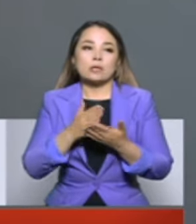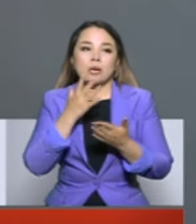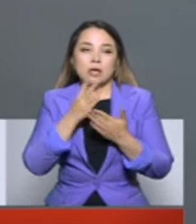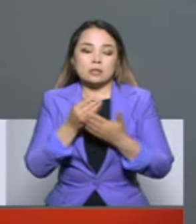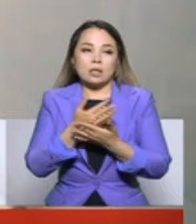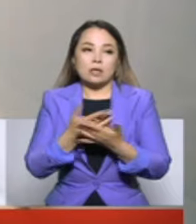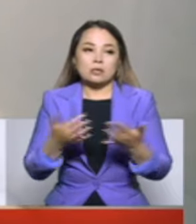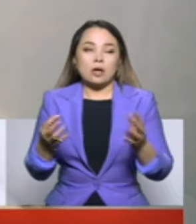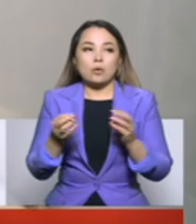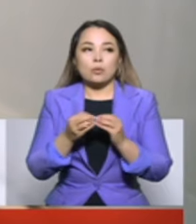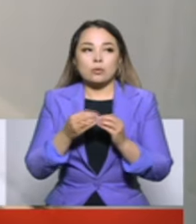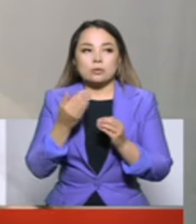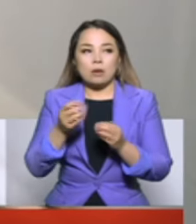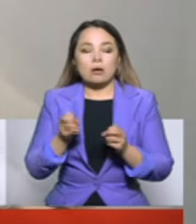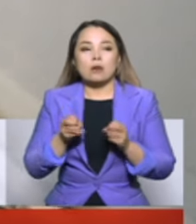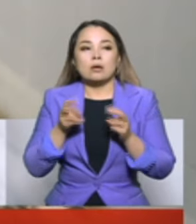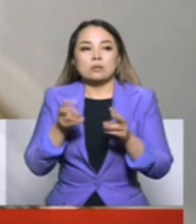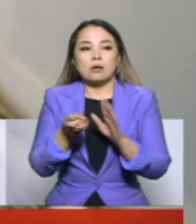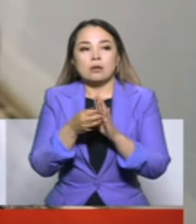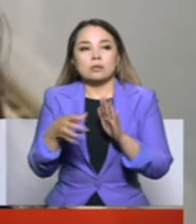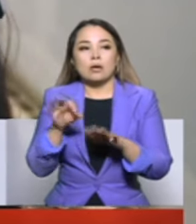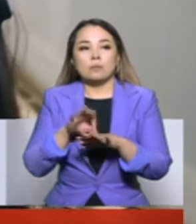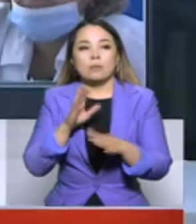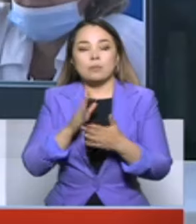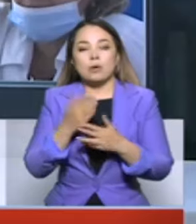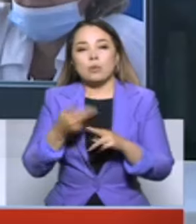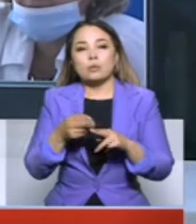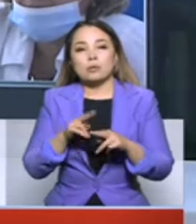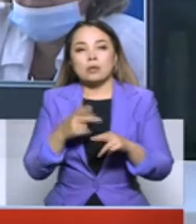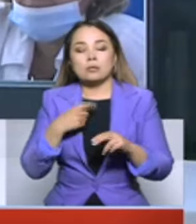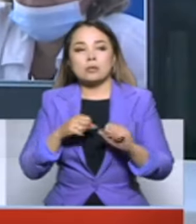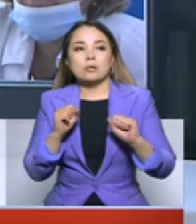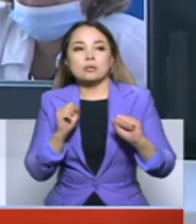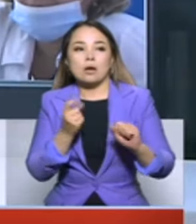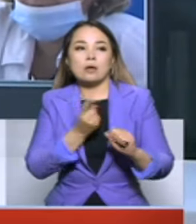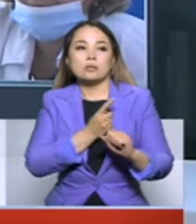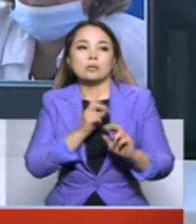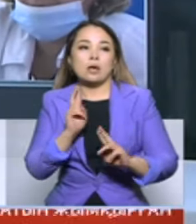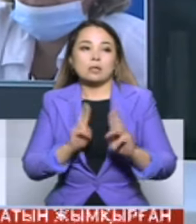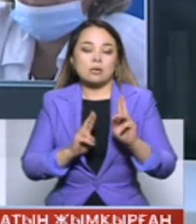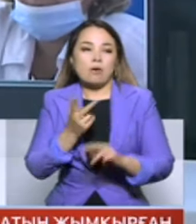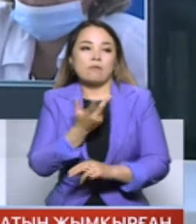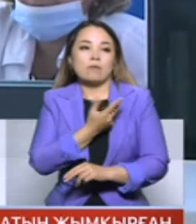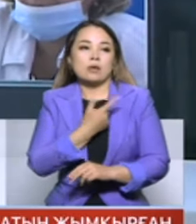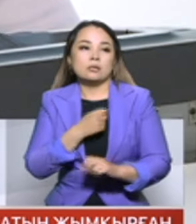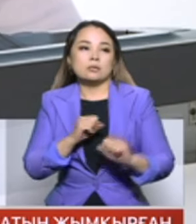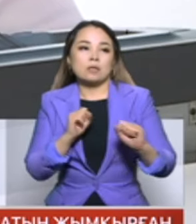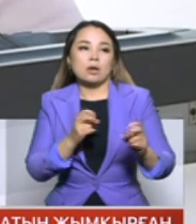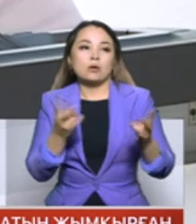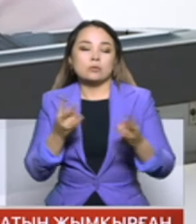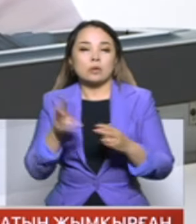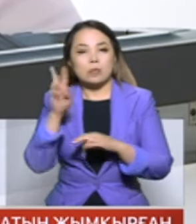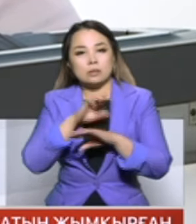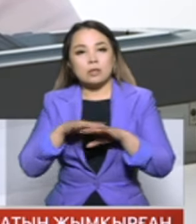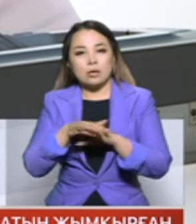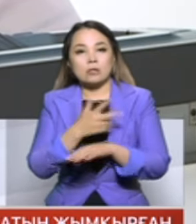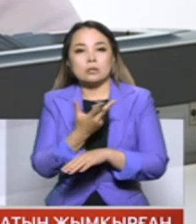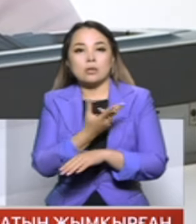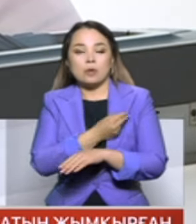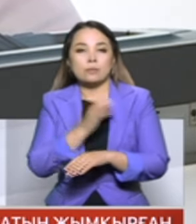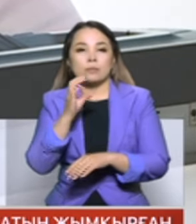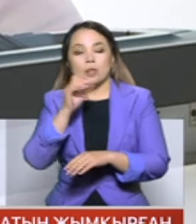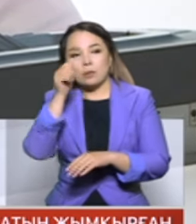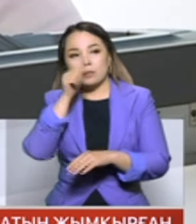13-і қатерлі ісіктің асқынуына әкеледі. Ал бұл аурудан сақтанудың жалғыз әдісі вакцина. Елімізде иммундау